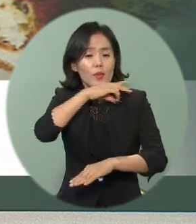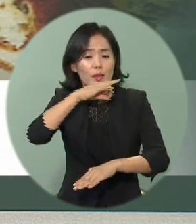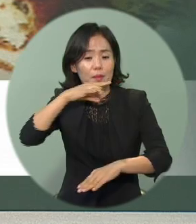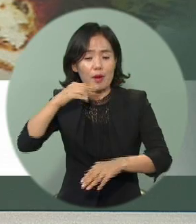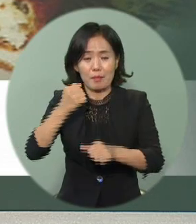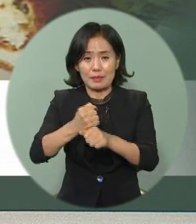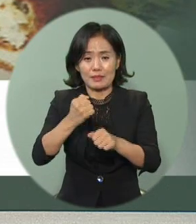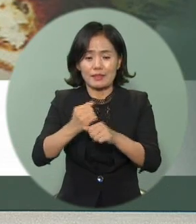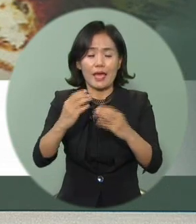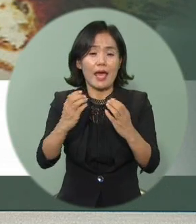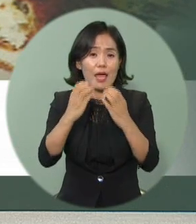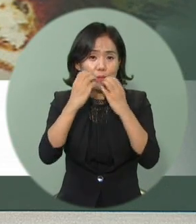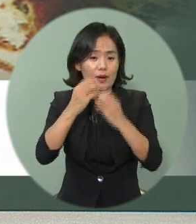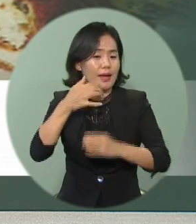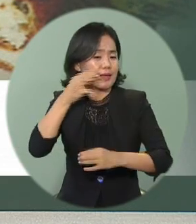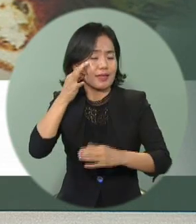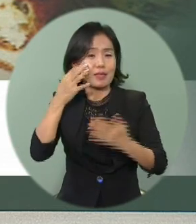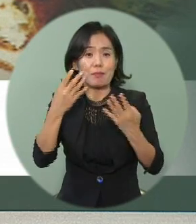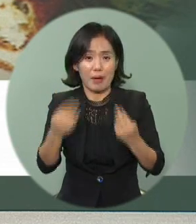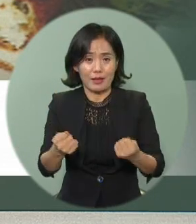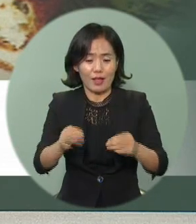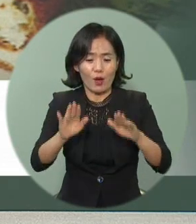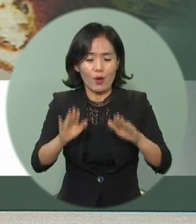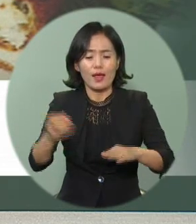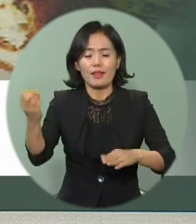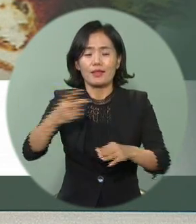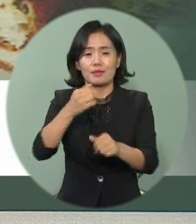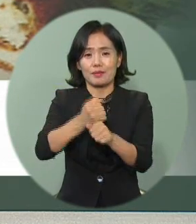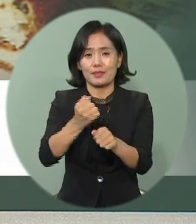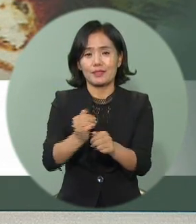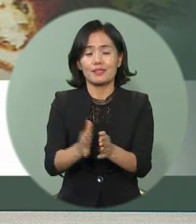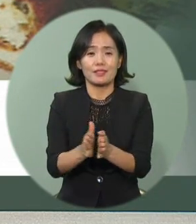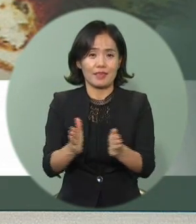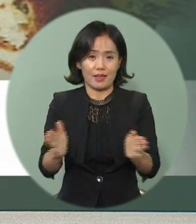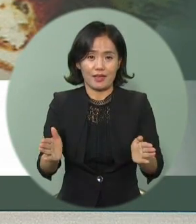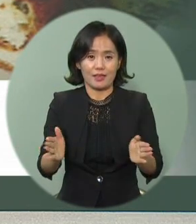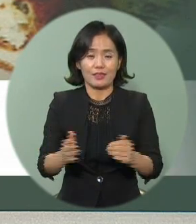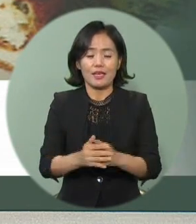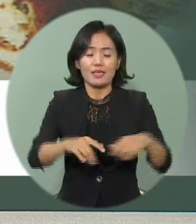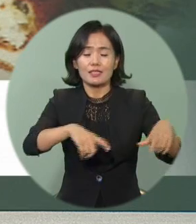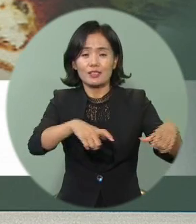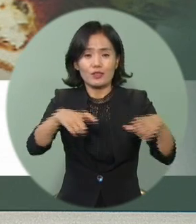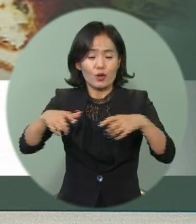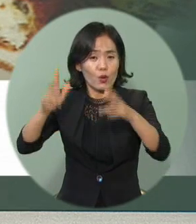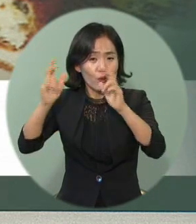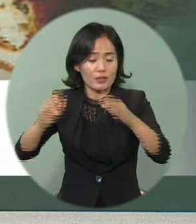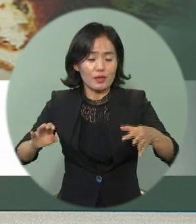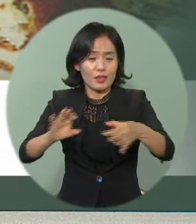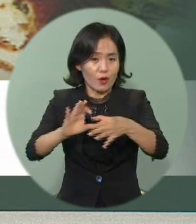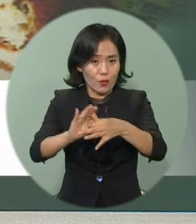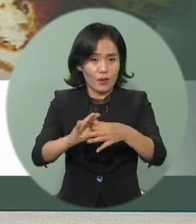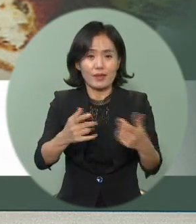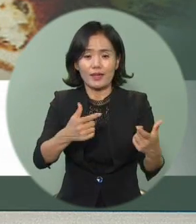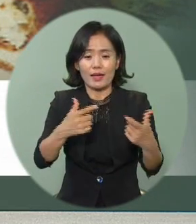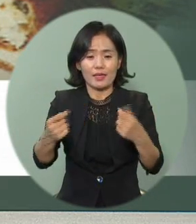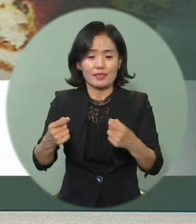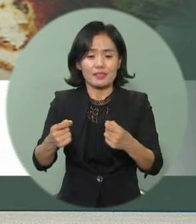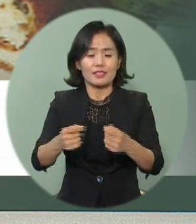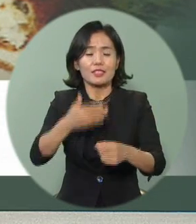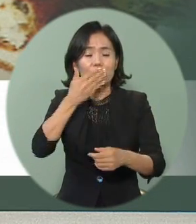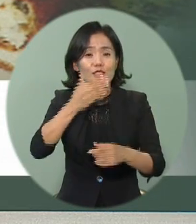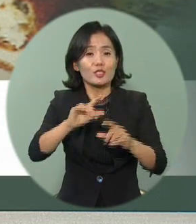넣은 햄버거가 크게 인기를 끌면서 올해 재출시되기도 했는데요. 지역과 기업이 연계하는 이 같은